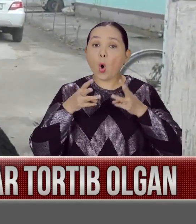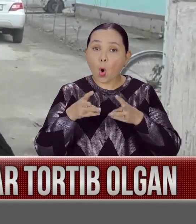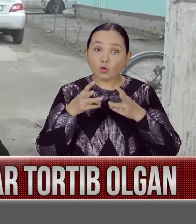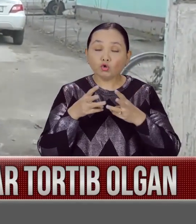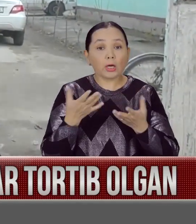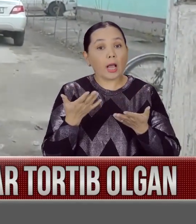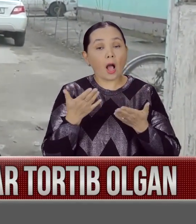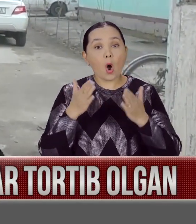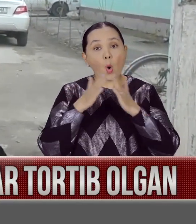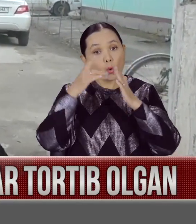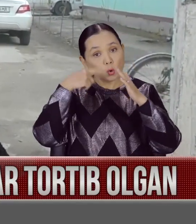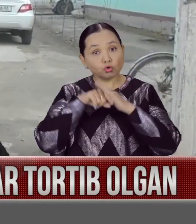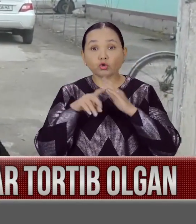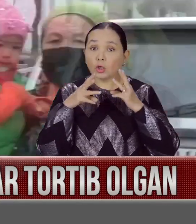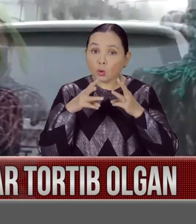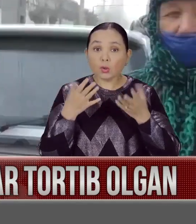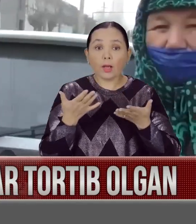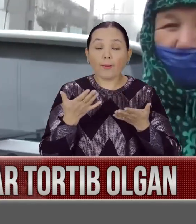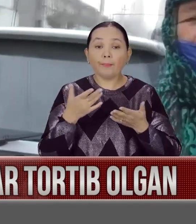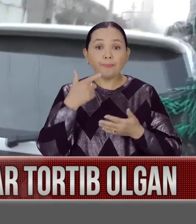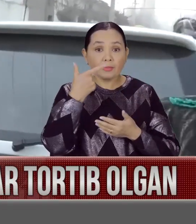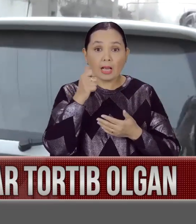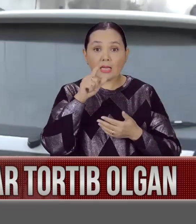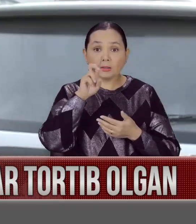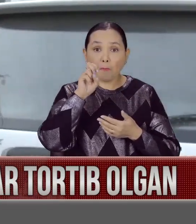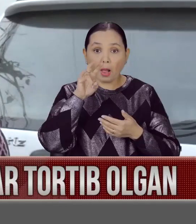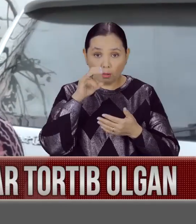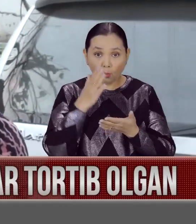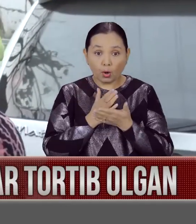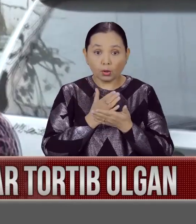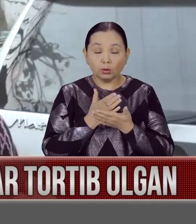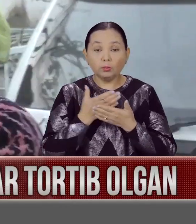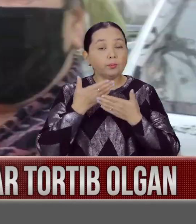o't qalaylikmi, uyni ichiga o't qalaylikmi? Sizda gaz balon